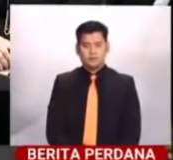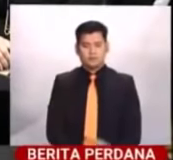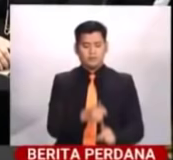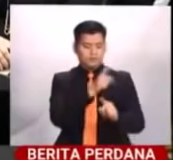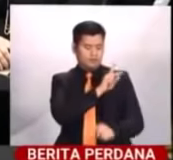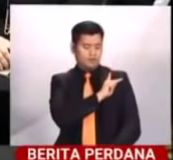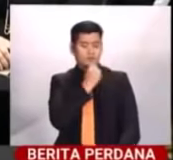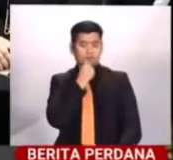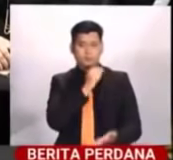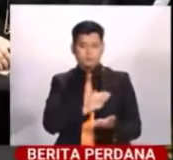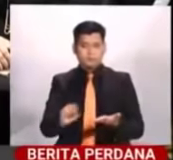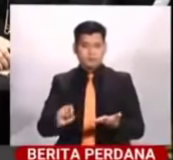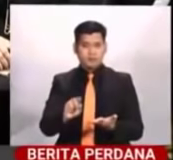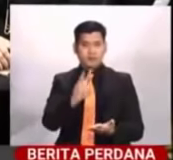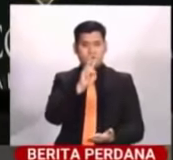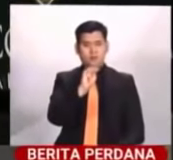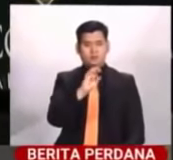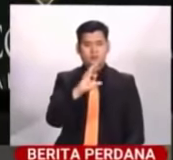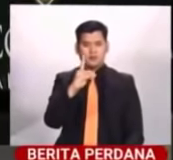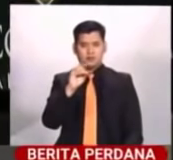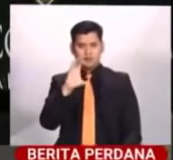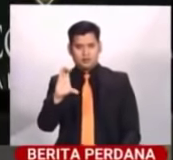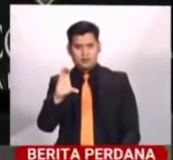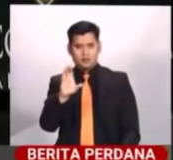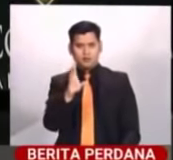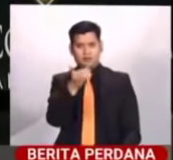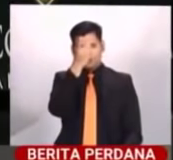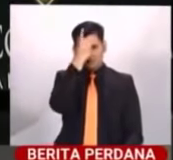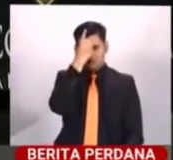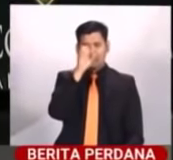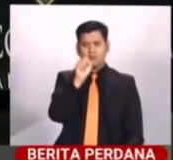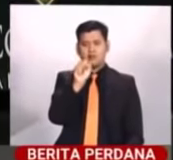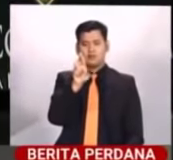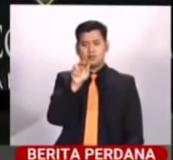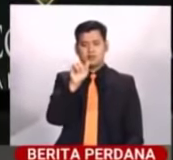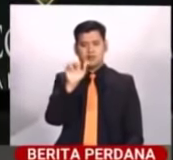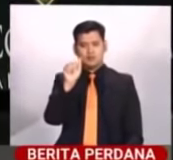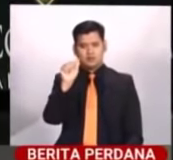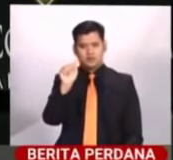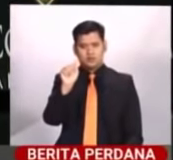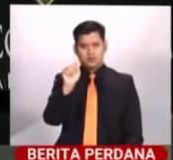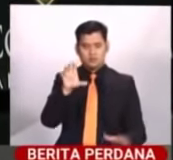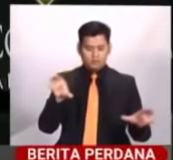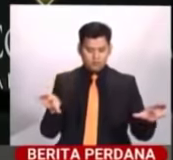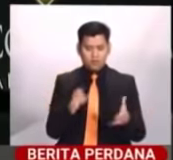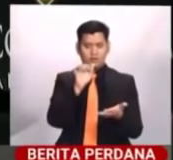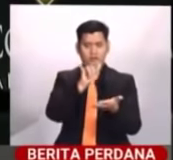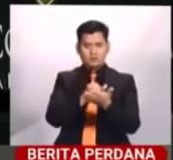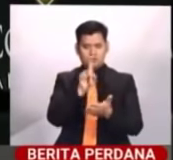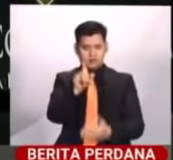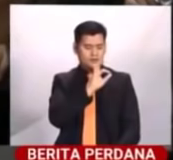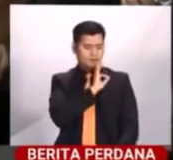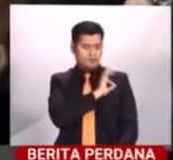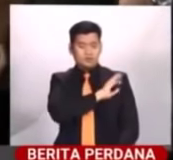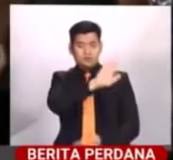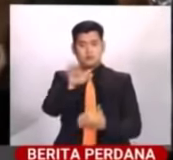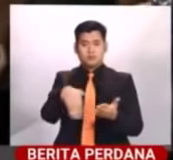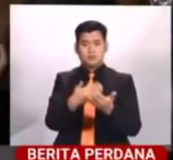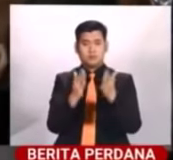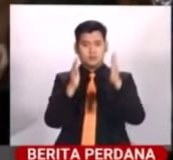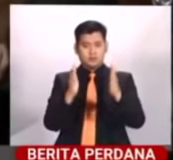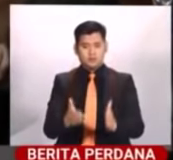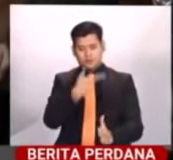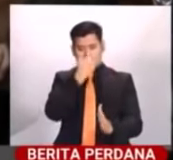Menurut Ketua Setiausaha MEDAK, Datuk Wan Suraya Wan Mat Razi, penganjuran itu perlu dimanfaatkan oleh semua peserta